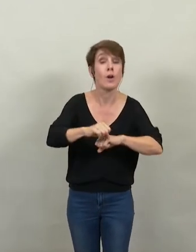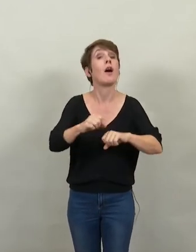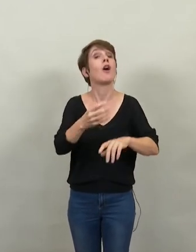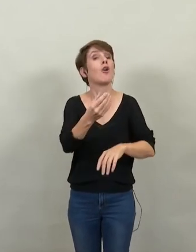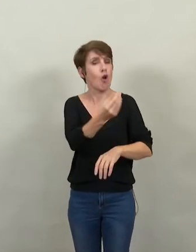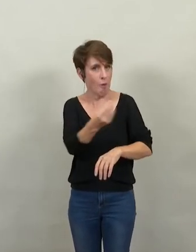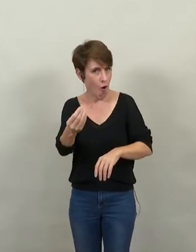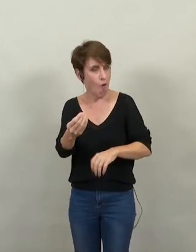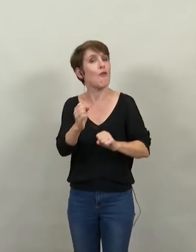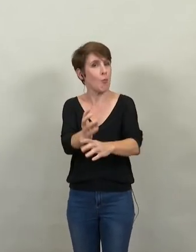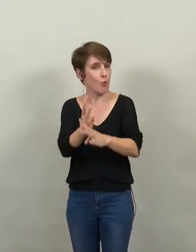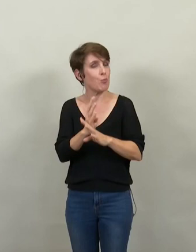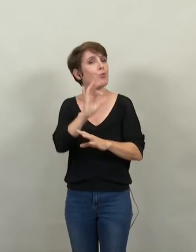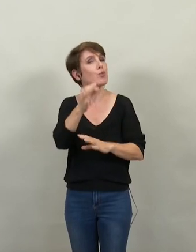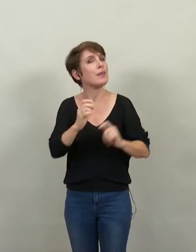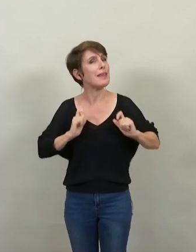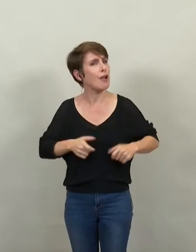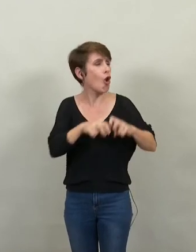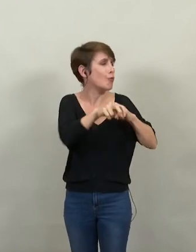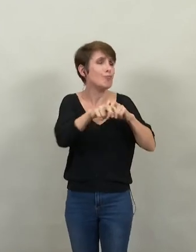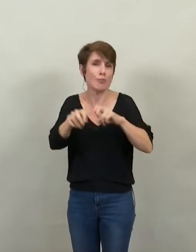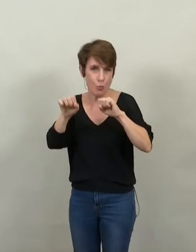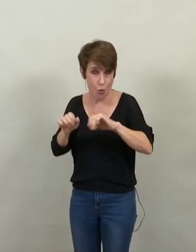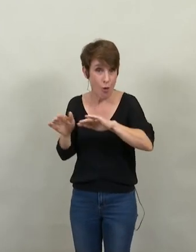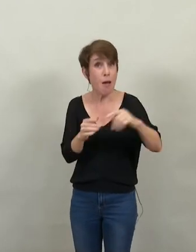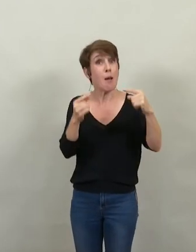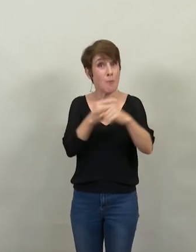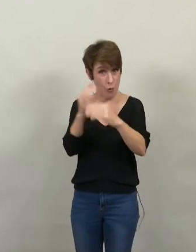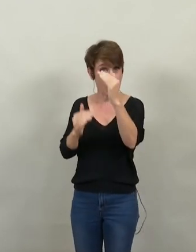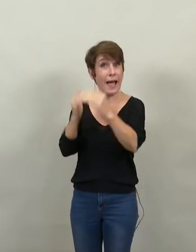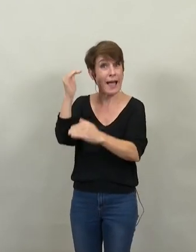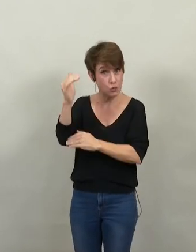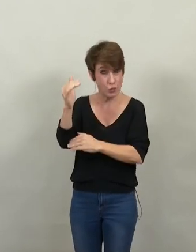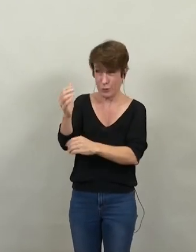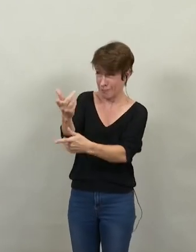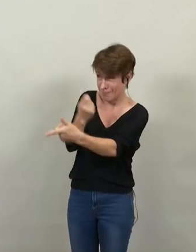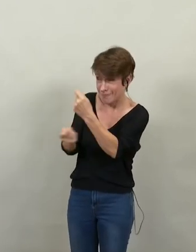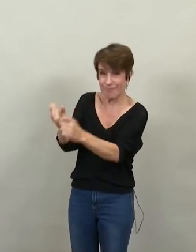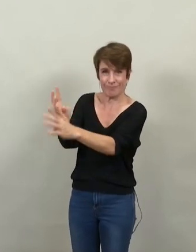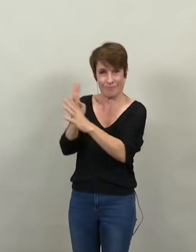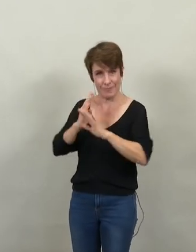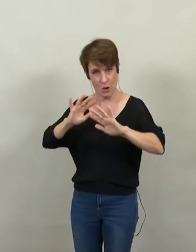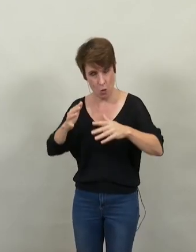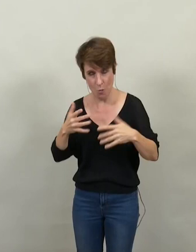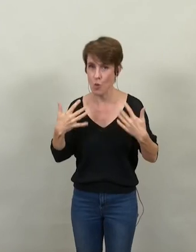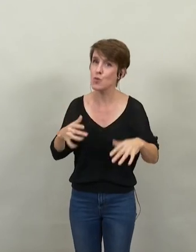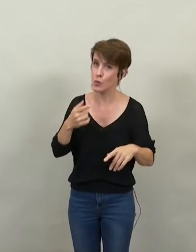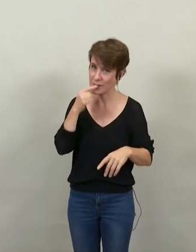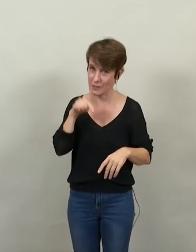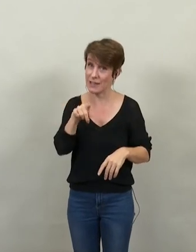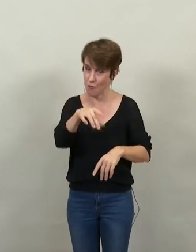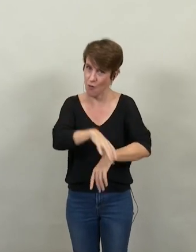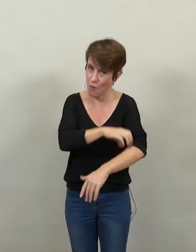passer par les écoles par contre ça va être plus difficile d'aller chercher les adultes en qpv et franchement on compte sur vous pour que vous fassiez le boulot que vous y allz dans